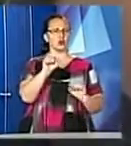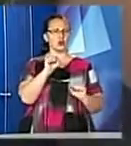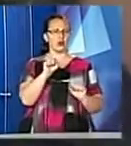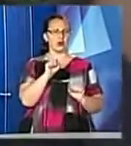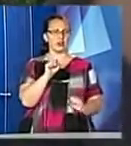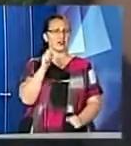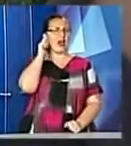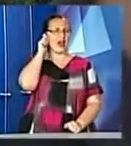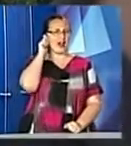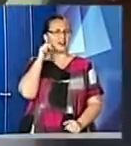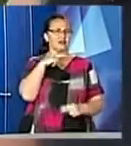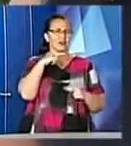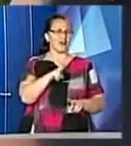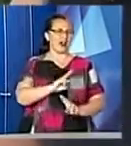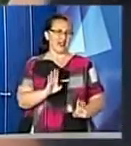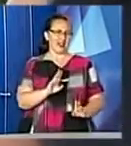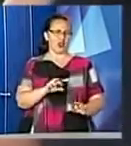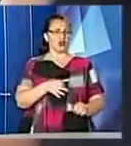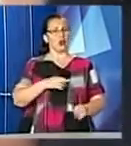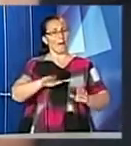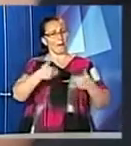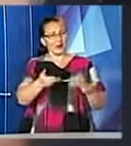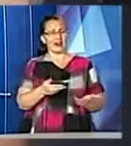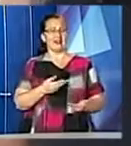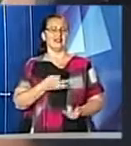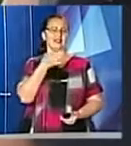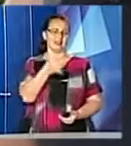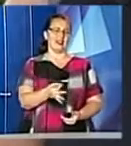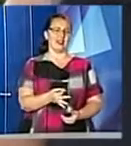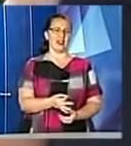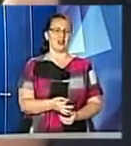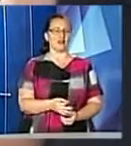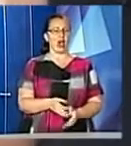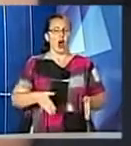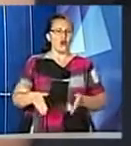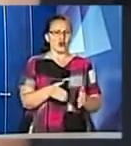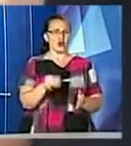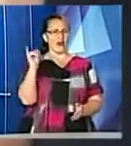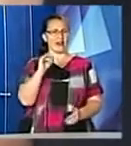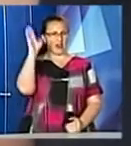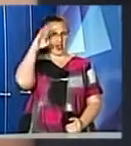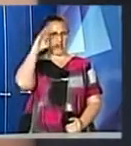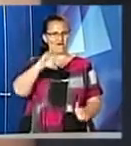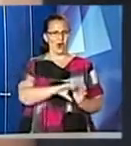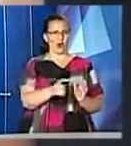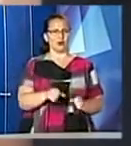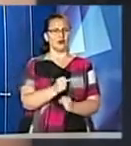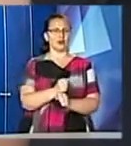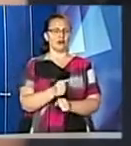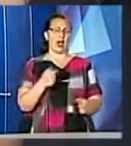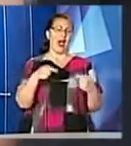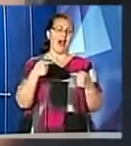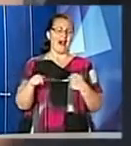не звертають, але поради дають. Зробити дорогу і воду провести – це найболючіше питання. Ну, а решту –